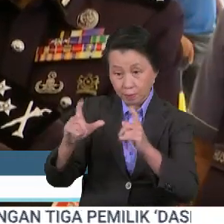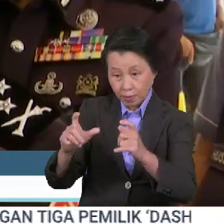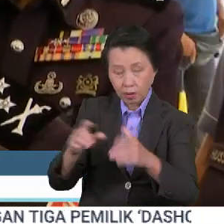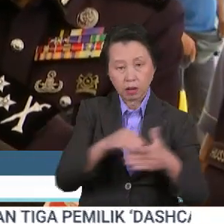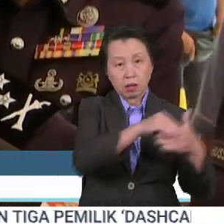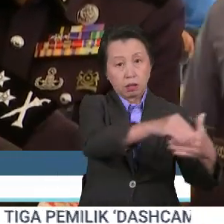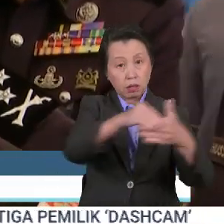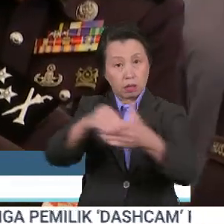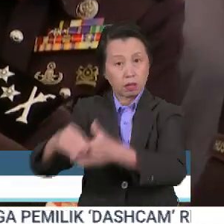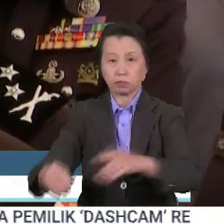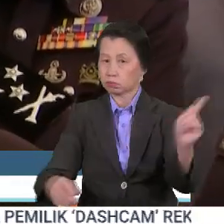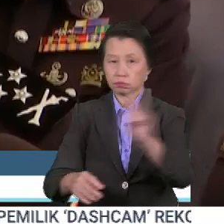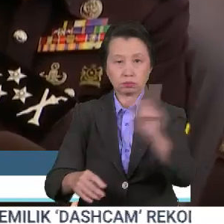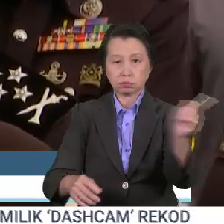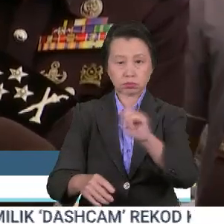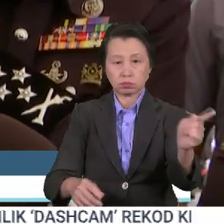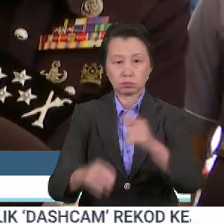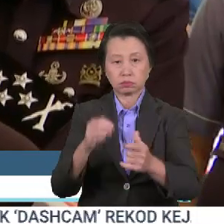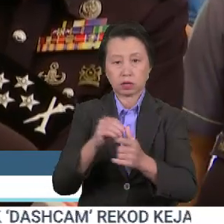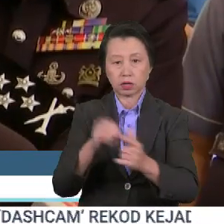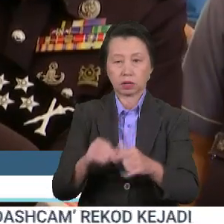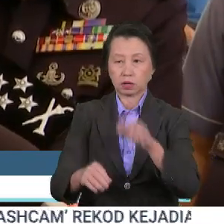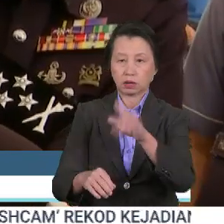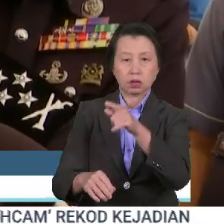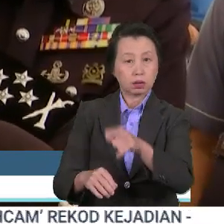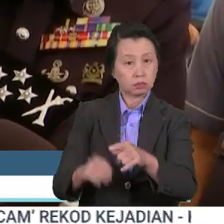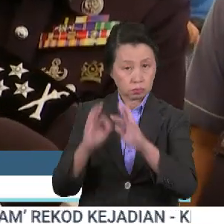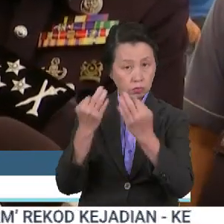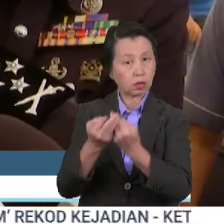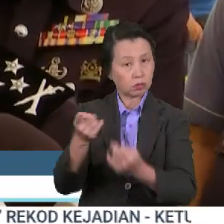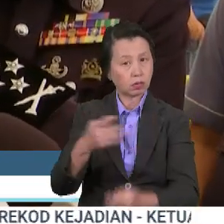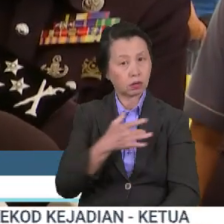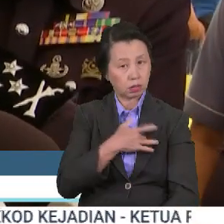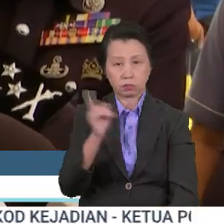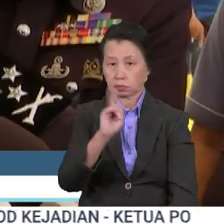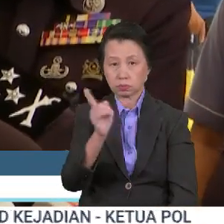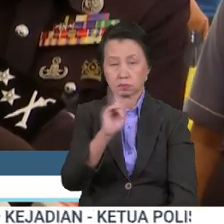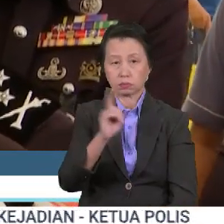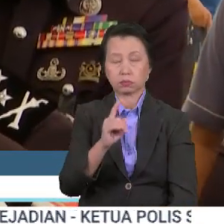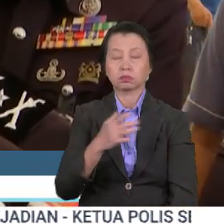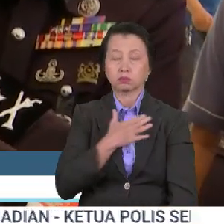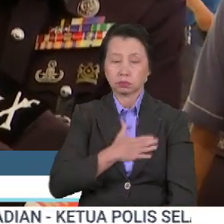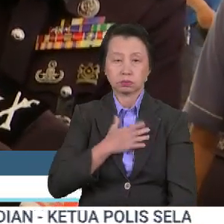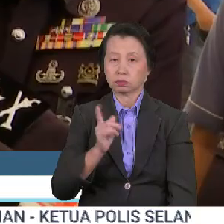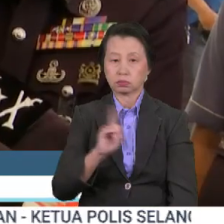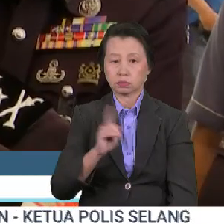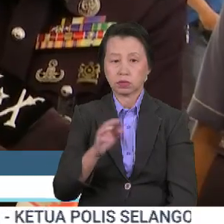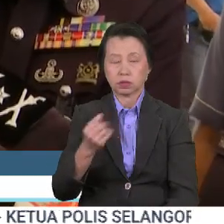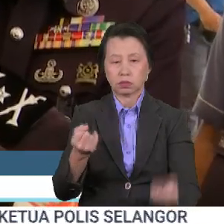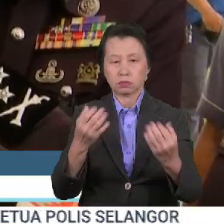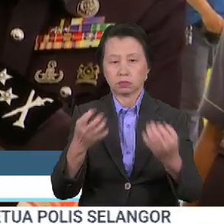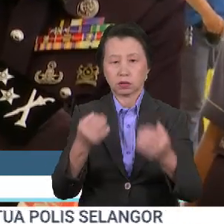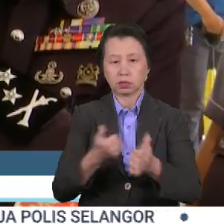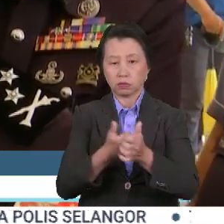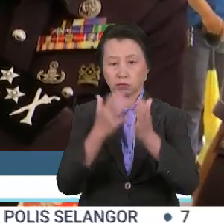Hormatilah apa ni, privasi keluarga yang macam-macam terlibat ni. Tak tahu lah kok dia nak cari apa ni, banyak